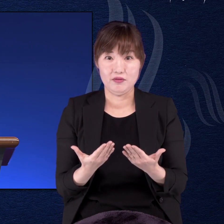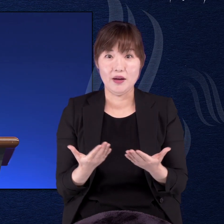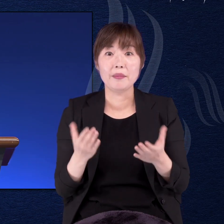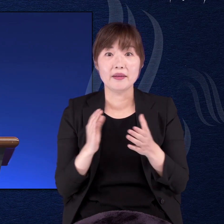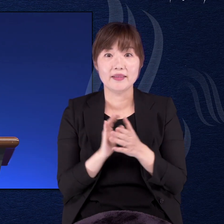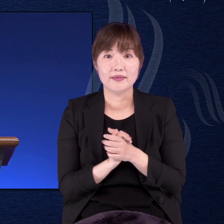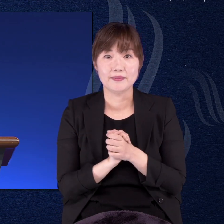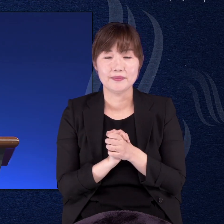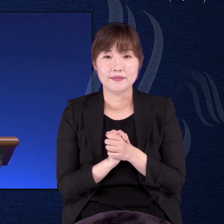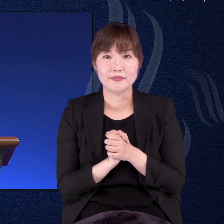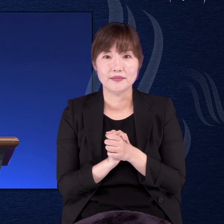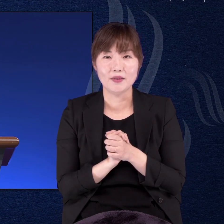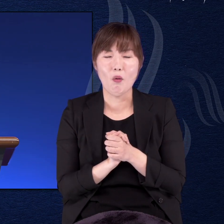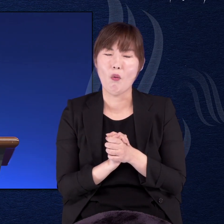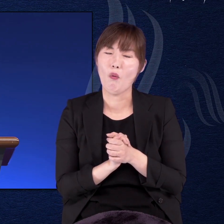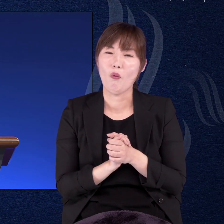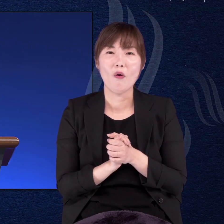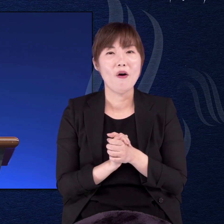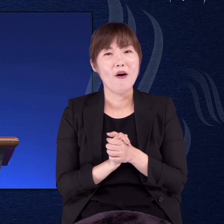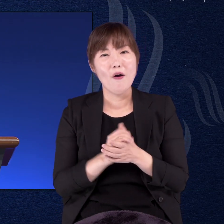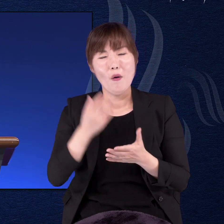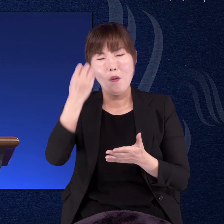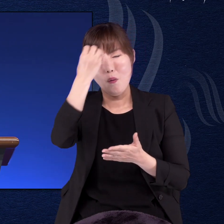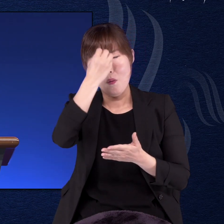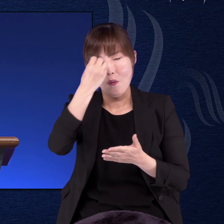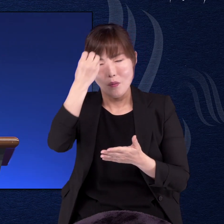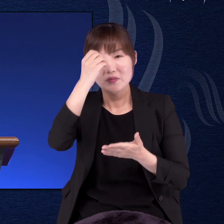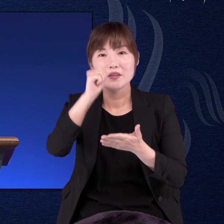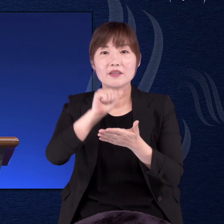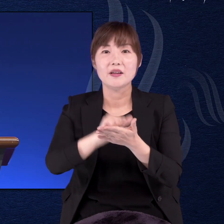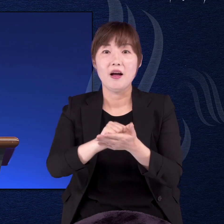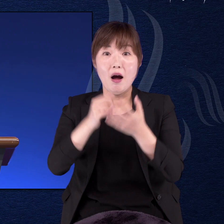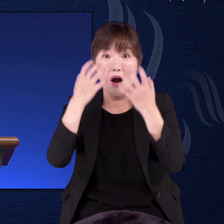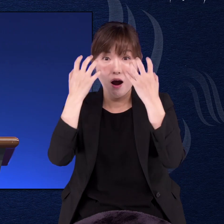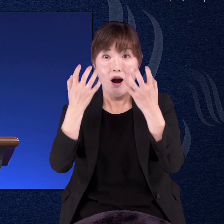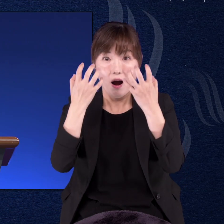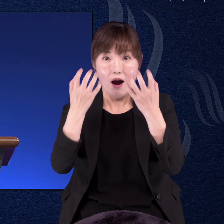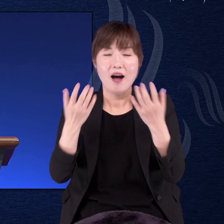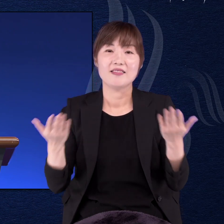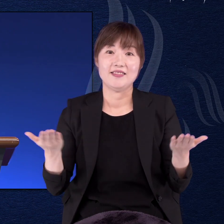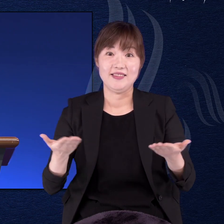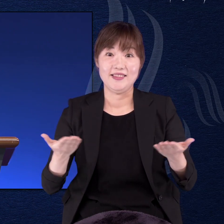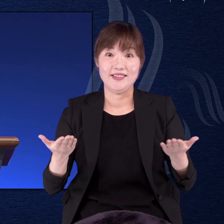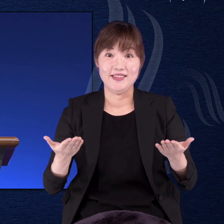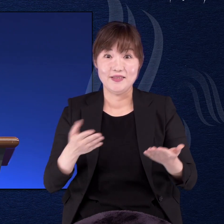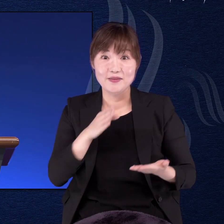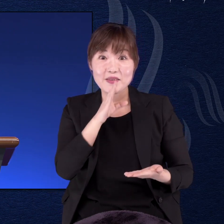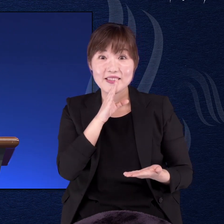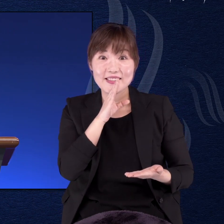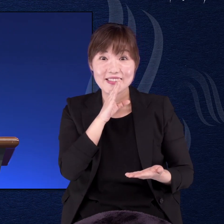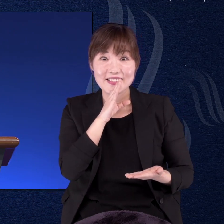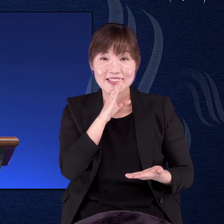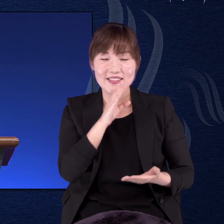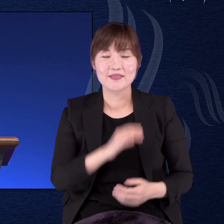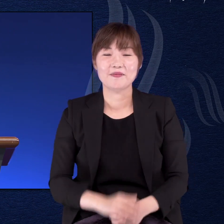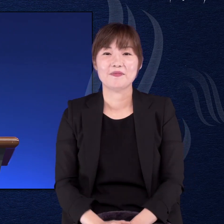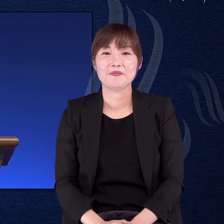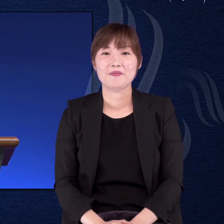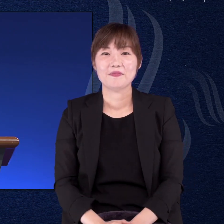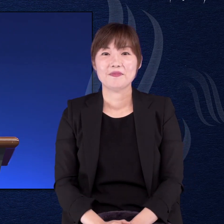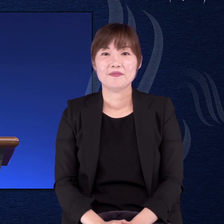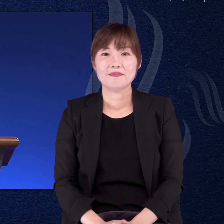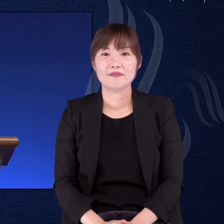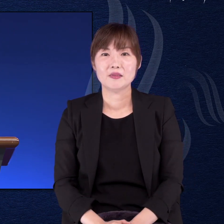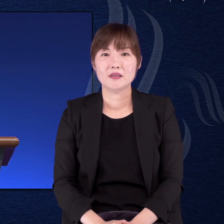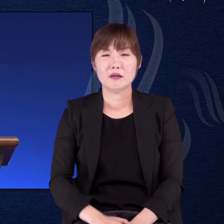대단하지 않나요? 저는 가끔 힘든 아이들, 어떤